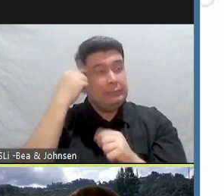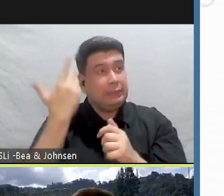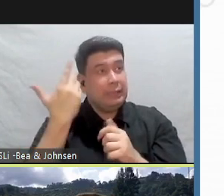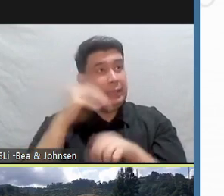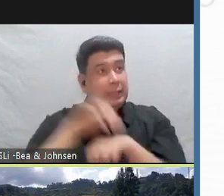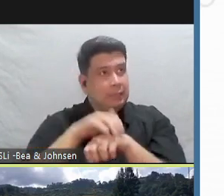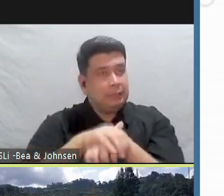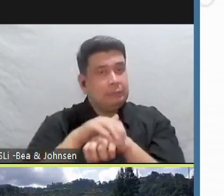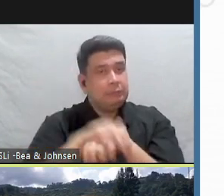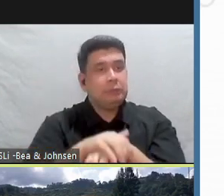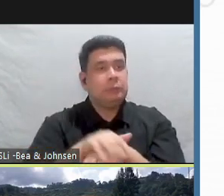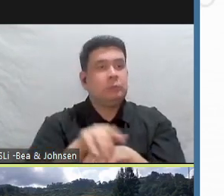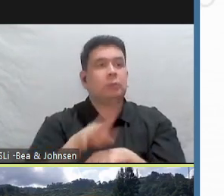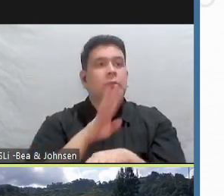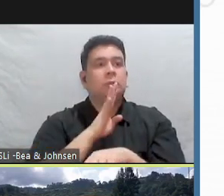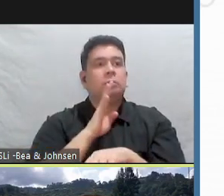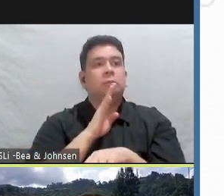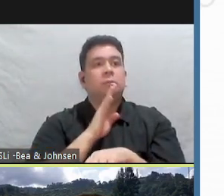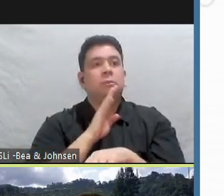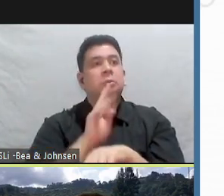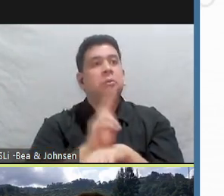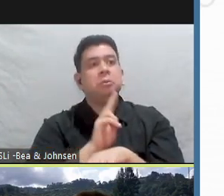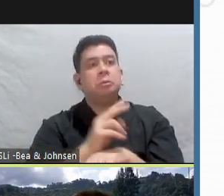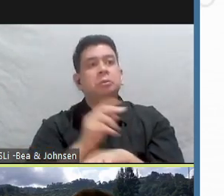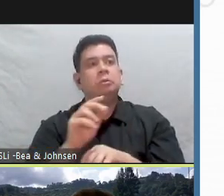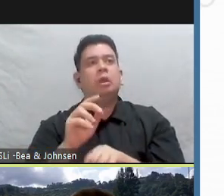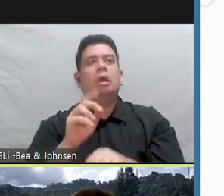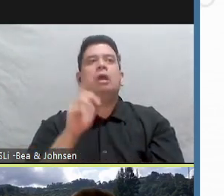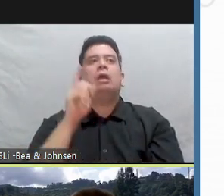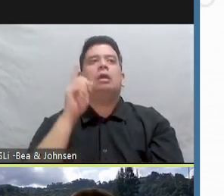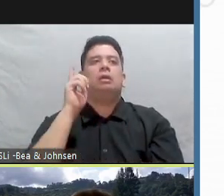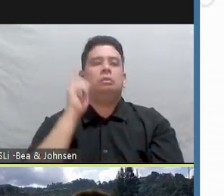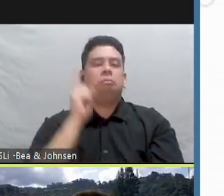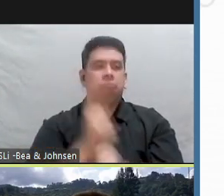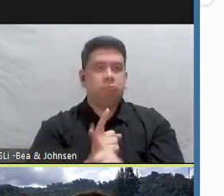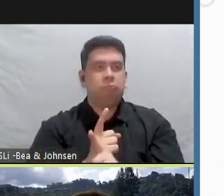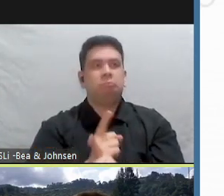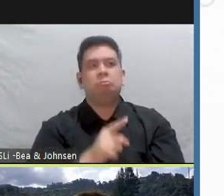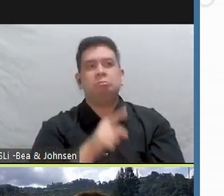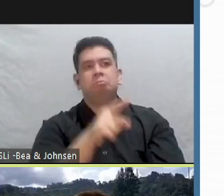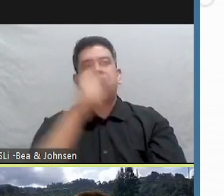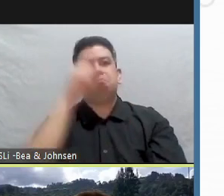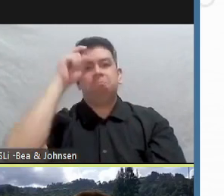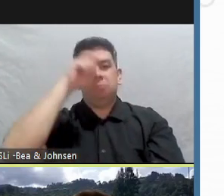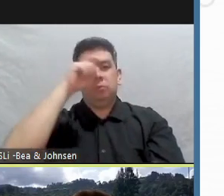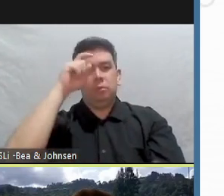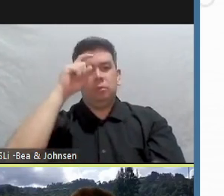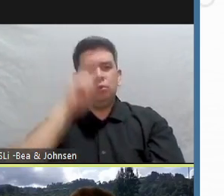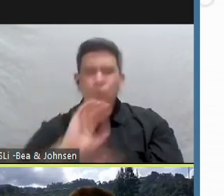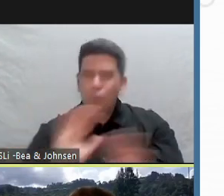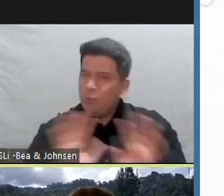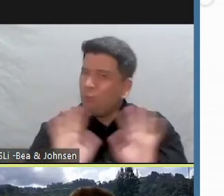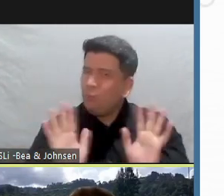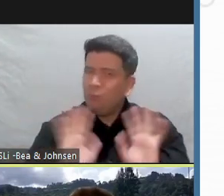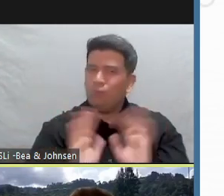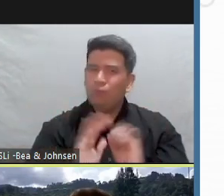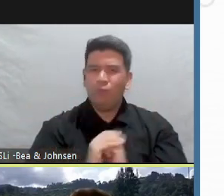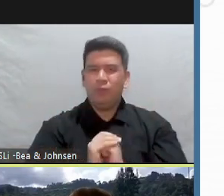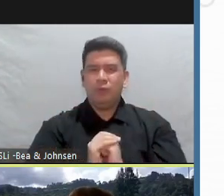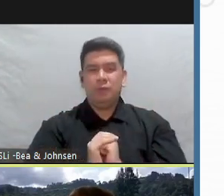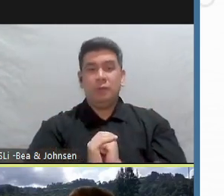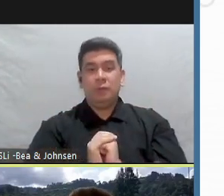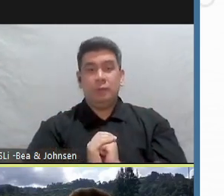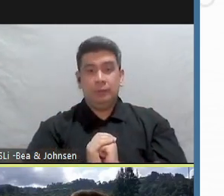Na-realize nila later on, ay hindi pala yung speaking dollar, ano? Speaking English na nagmumukhang matalino. Dapat yung marunong